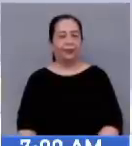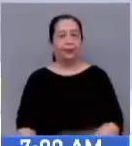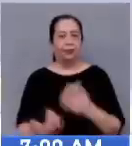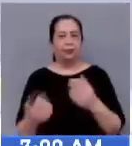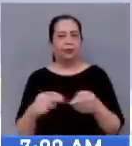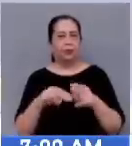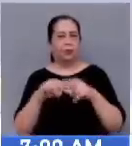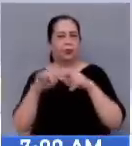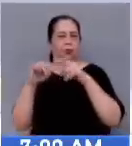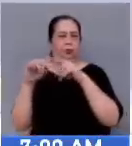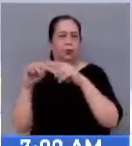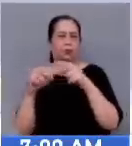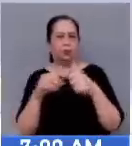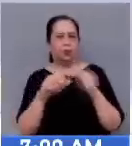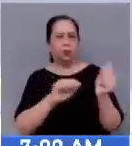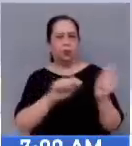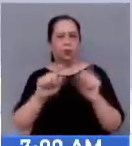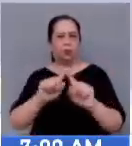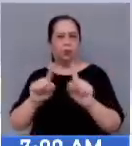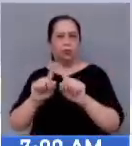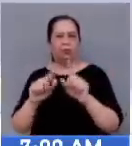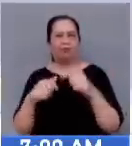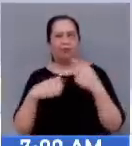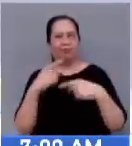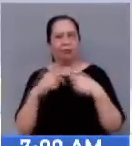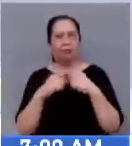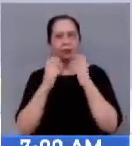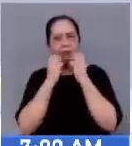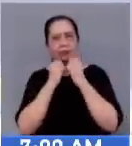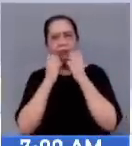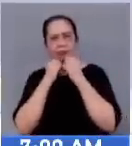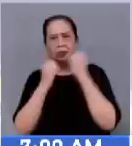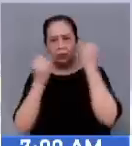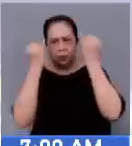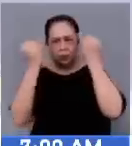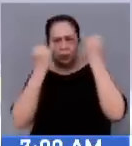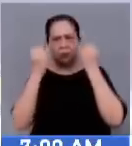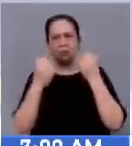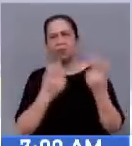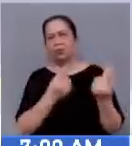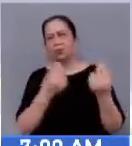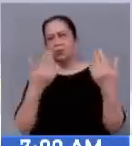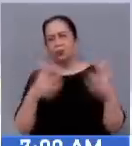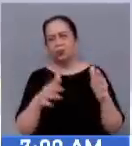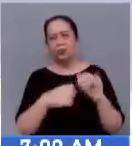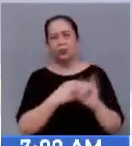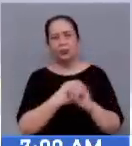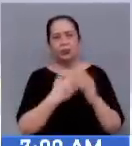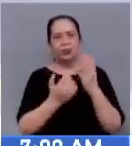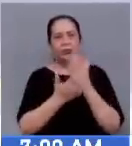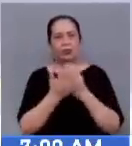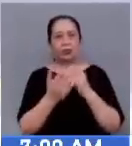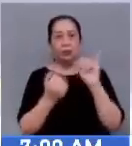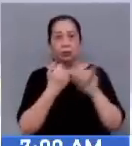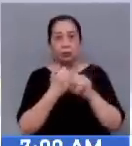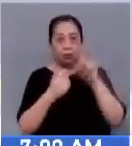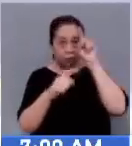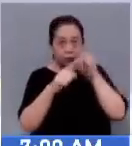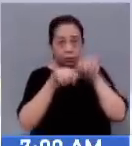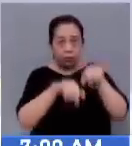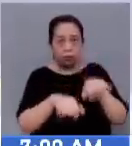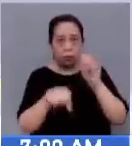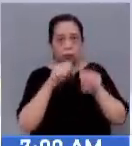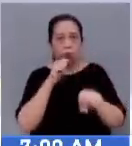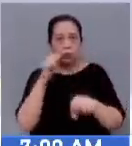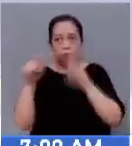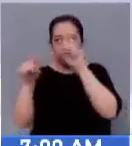bansa, lahat ng klase ng pagtitipid ay ginagawa na ng mga tsuper. Ang ilan sa jeep na nakatira para hindi na umupa ng